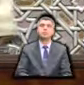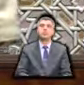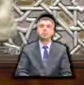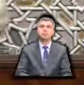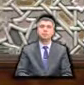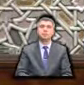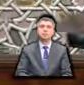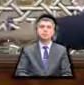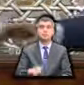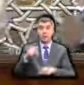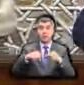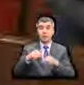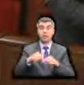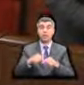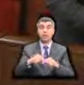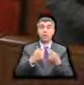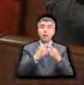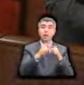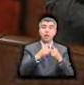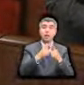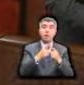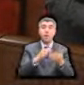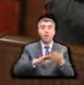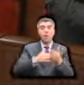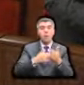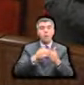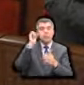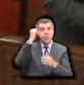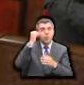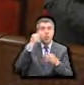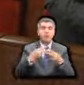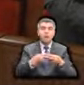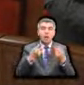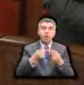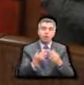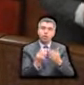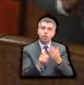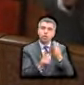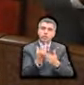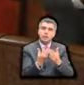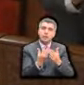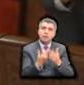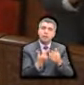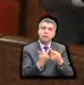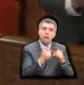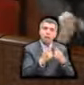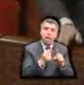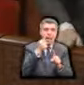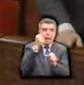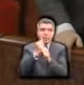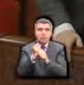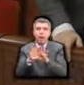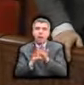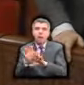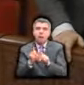هناك بالطبع هناك عرض جديد فيما يتعلق بالتكوين المهني من خلال فتح مسارات جديدة تواكب مجموعة من